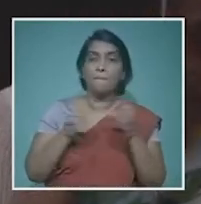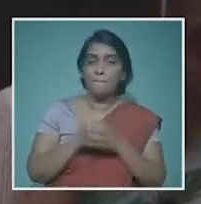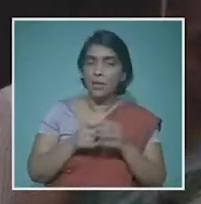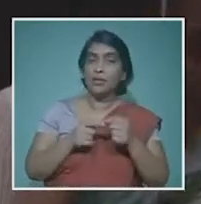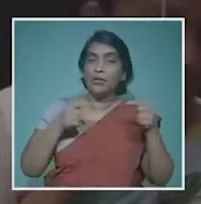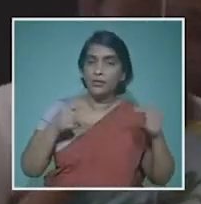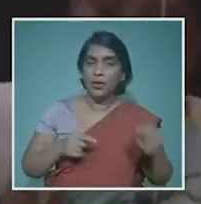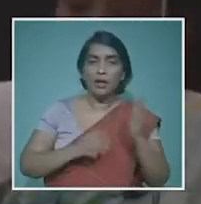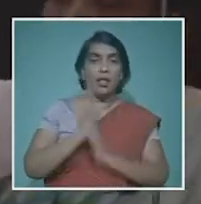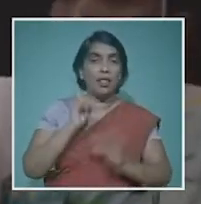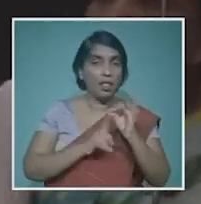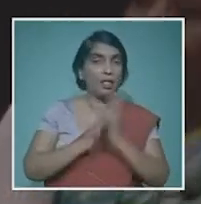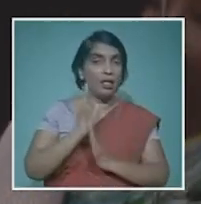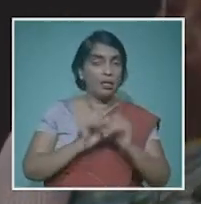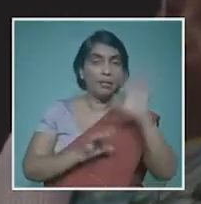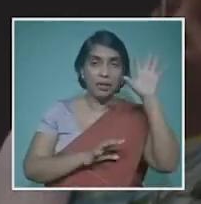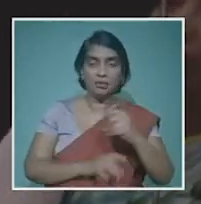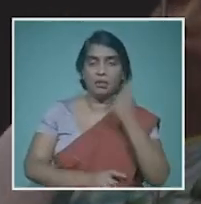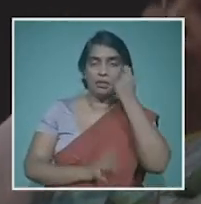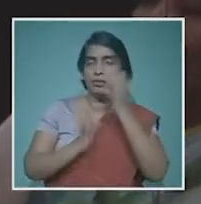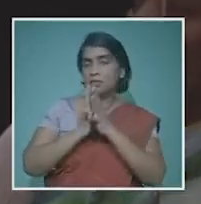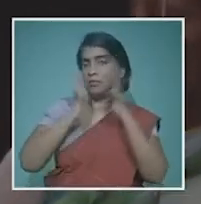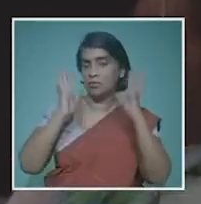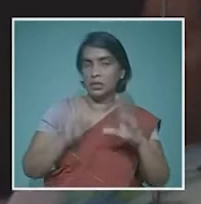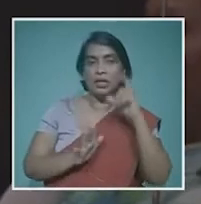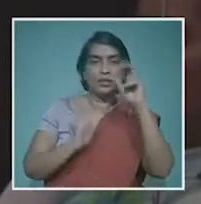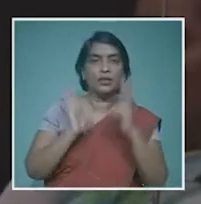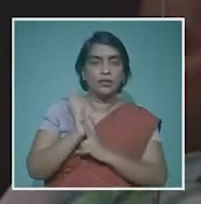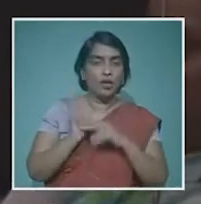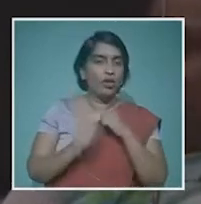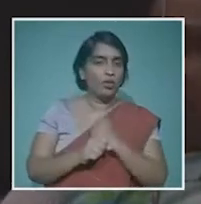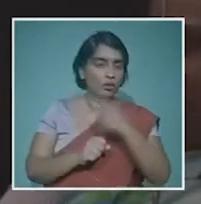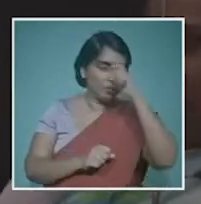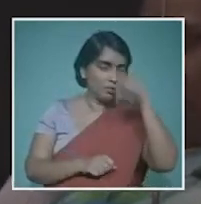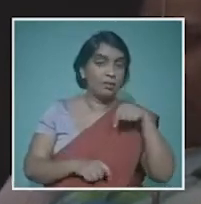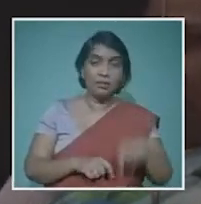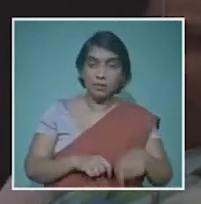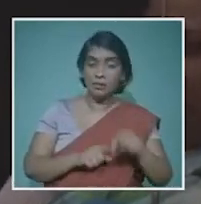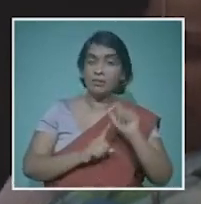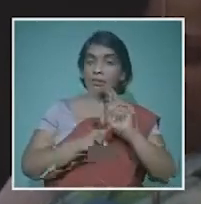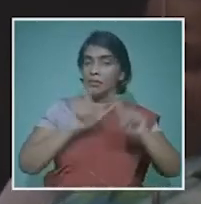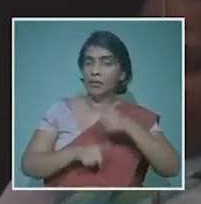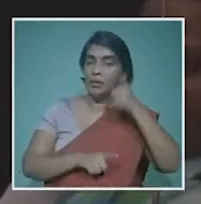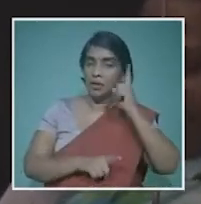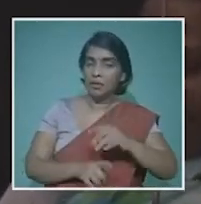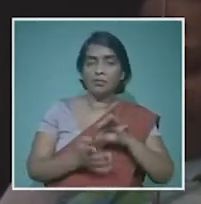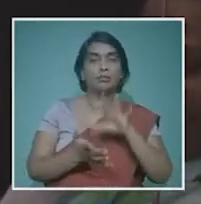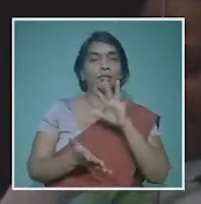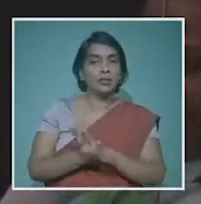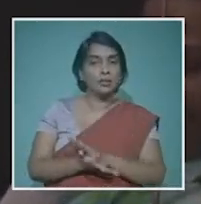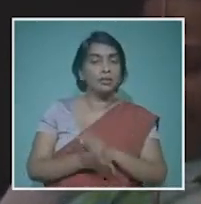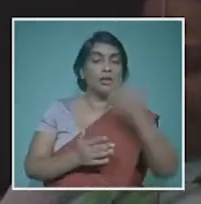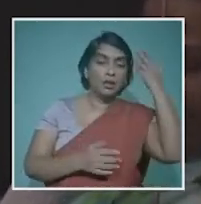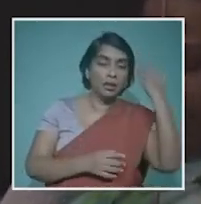mathi amathi waru genapu yojana bahutarayak thiyenu CV Gunaratna mathi thuma me sabave eka sammatha karana dawasai